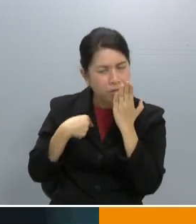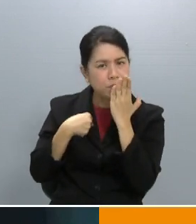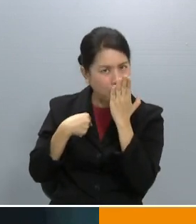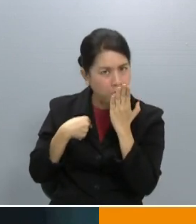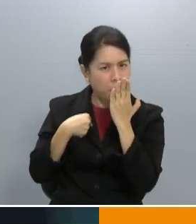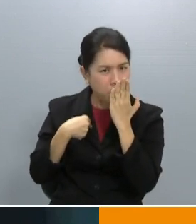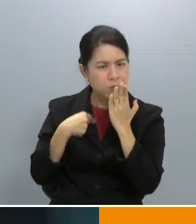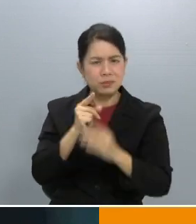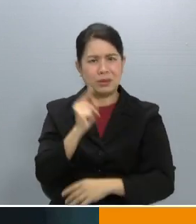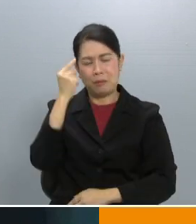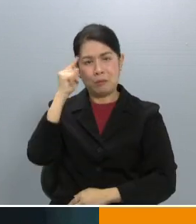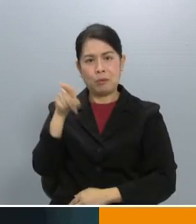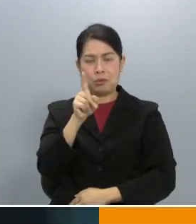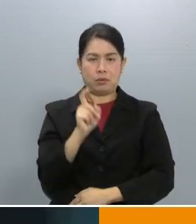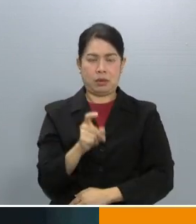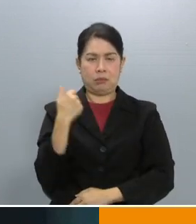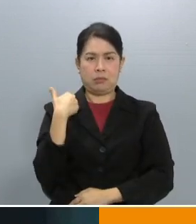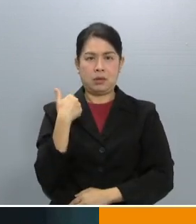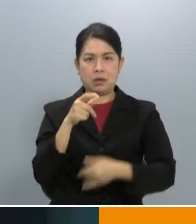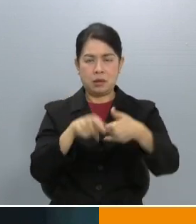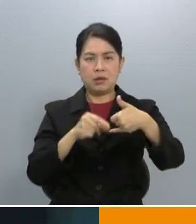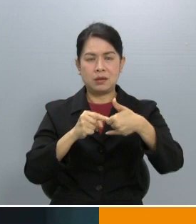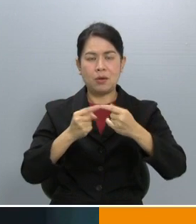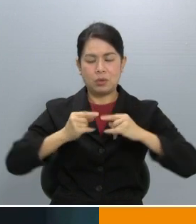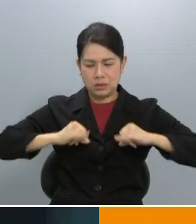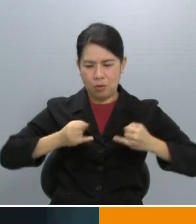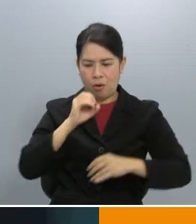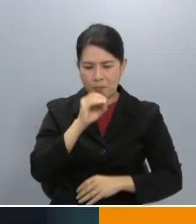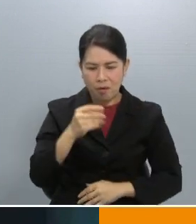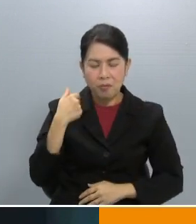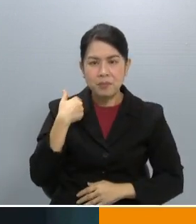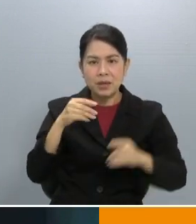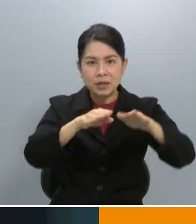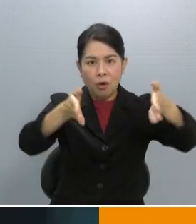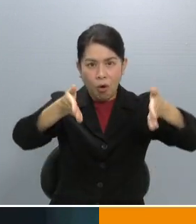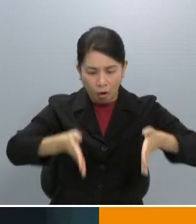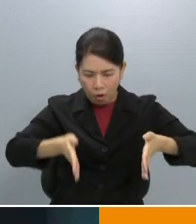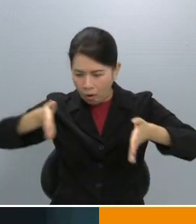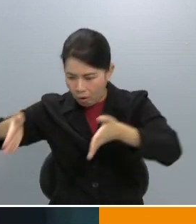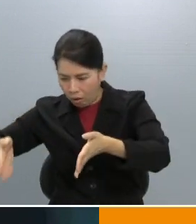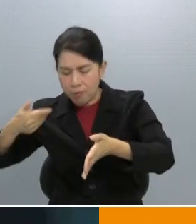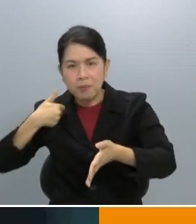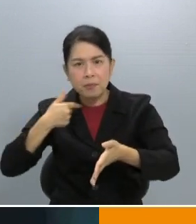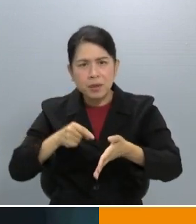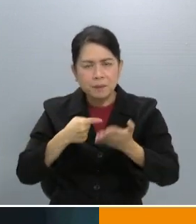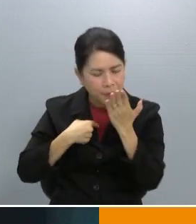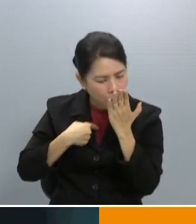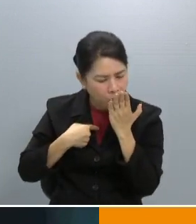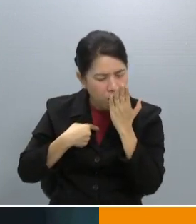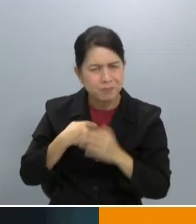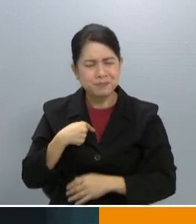คนโพที่เป็นเจ้าของั้นบอกอเลียทั้ง 2กล่องเลยไม่ทันได้ด่าคิดคำด่าไม่